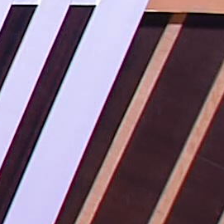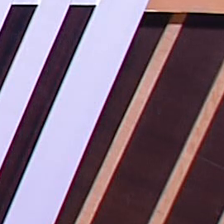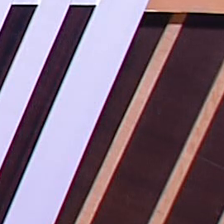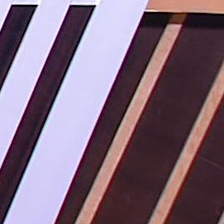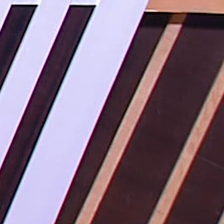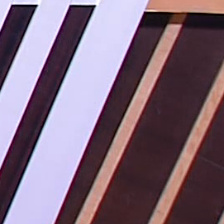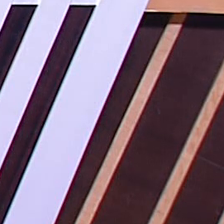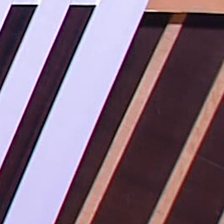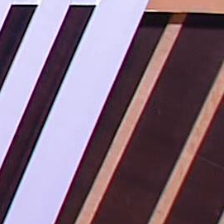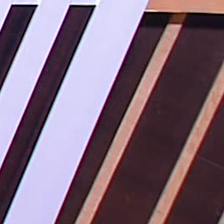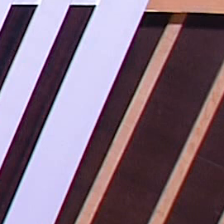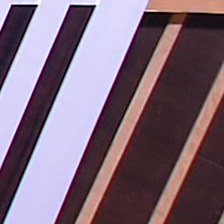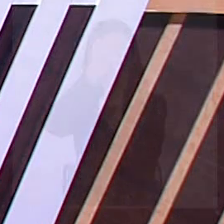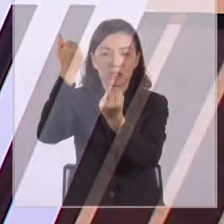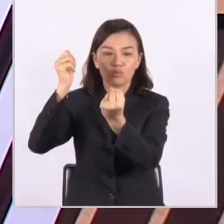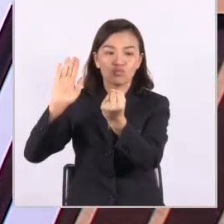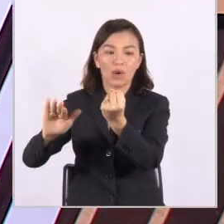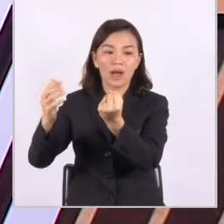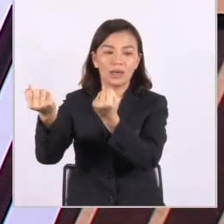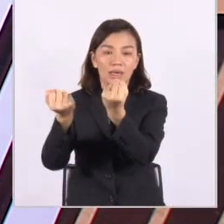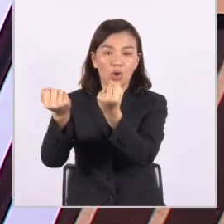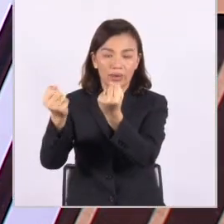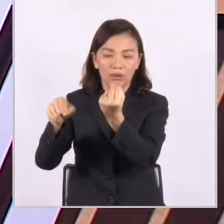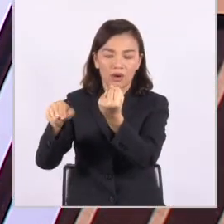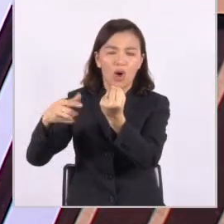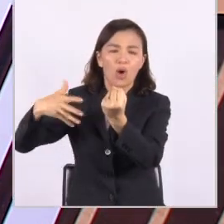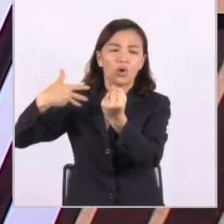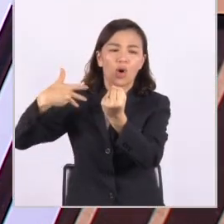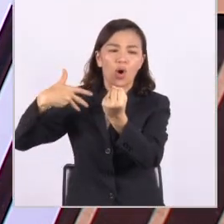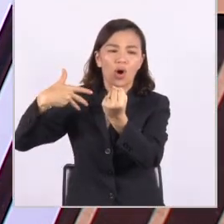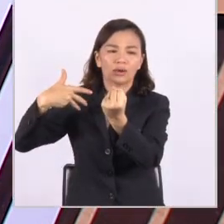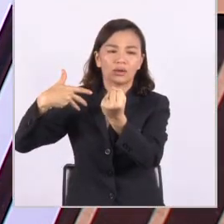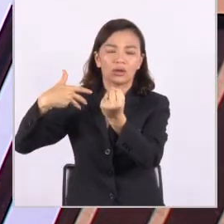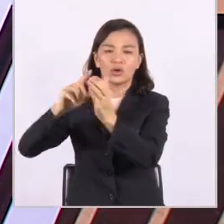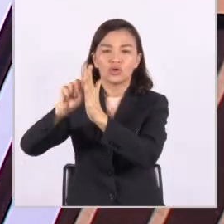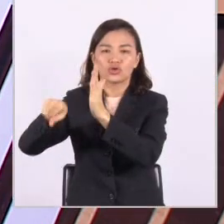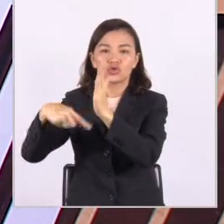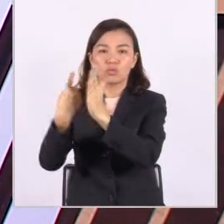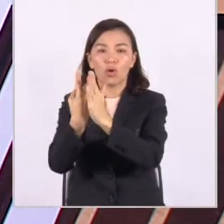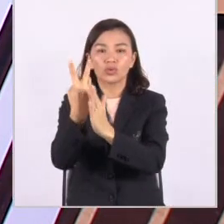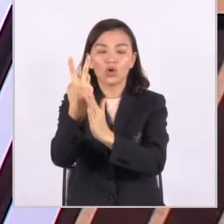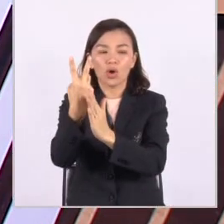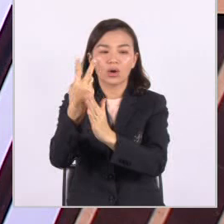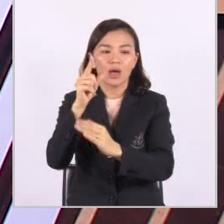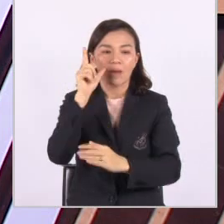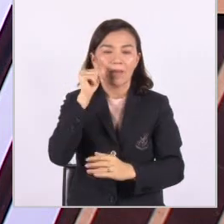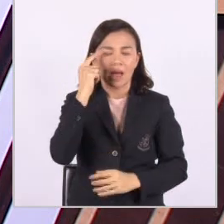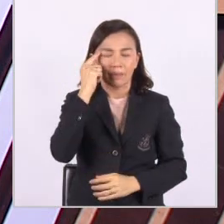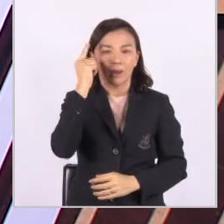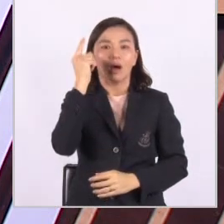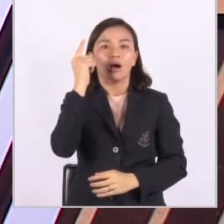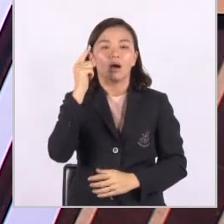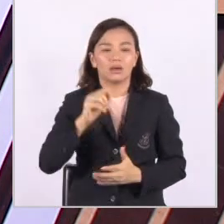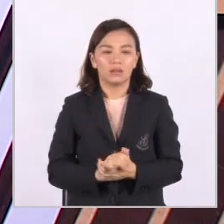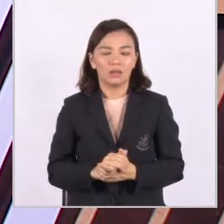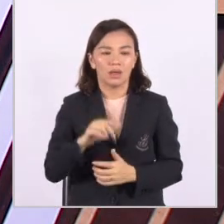ไว้ในรถกระบะในสภาพที่อากาศร้อนๆประมาณสัก2ชั่วโมงแม่นี่นึกขึ้นได้นะครับคือแ